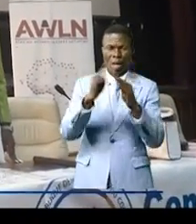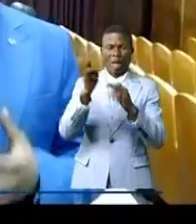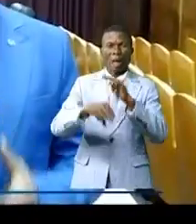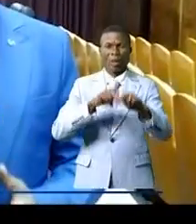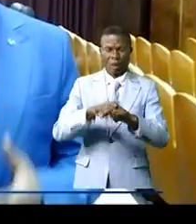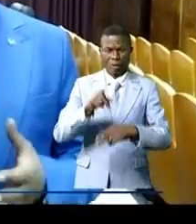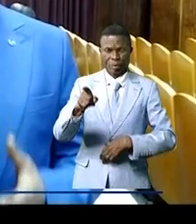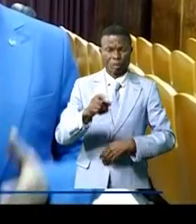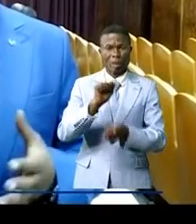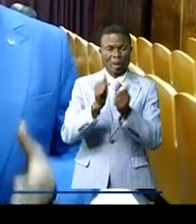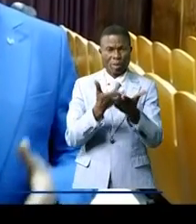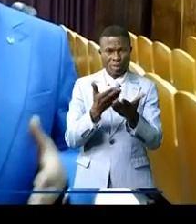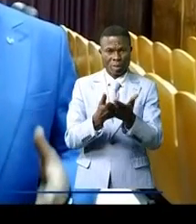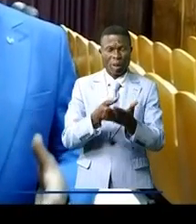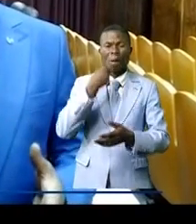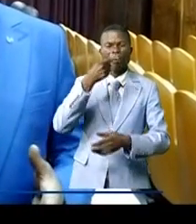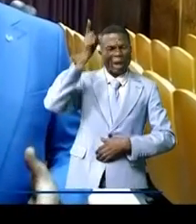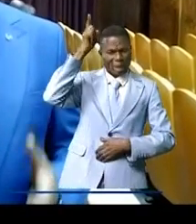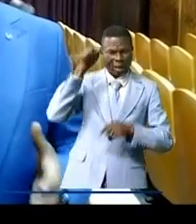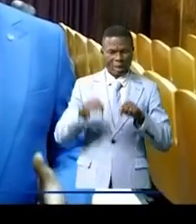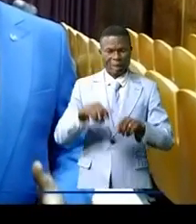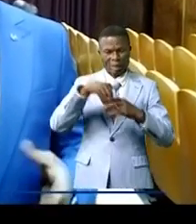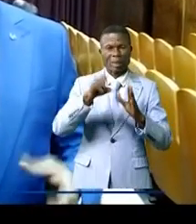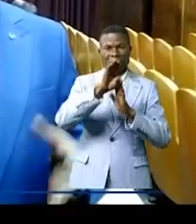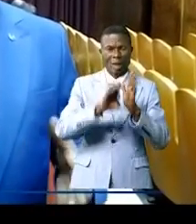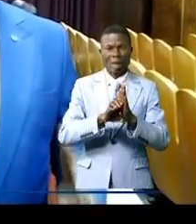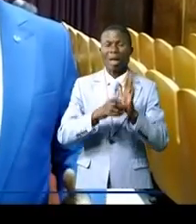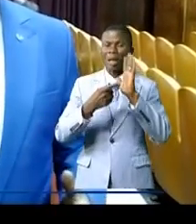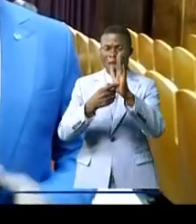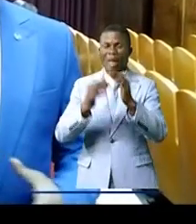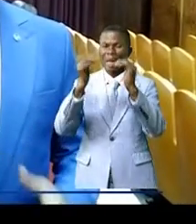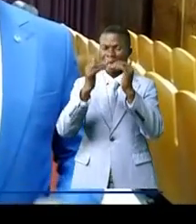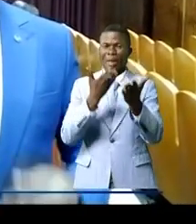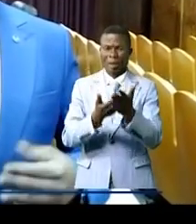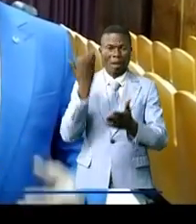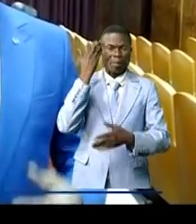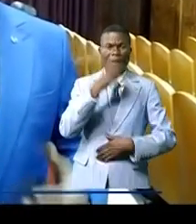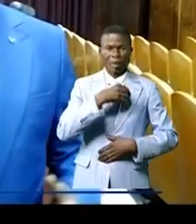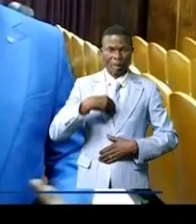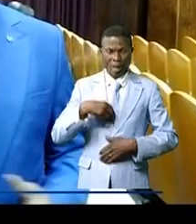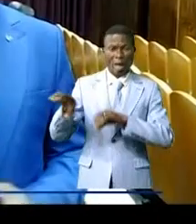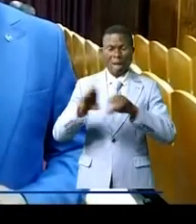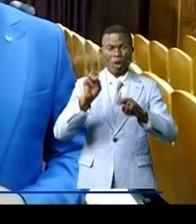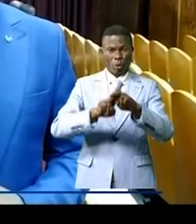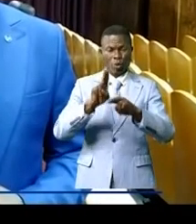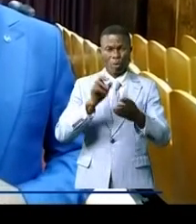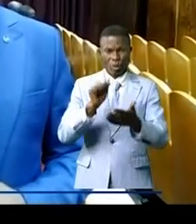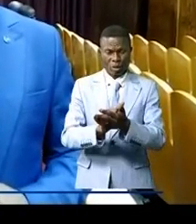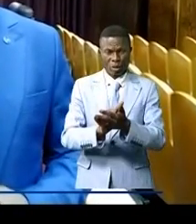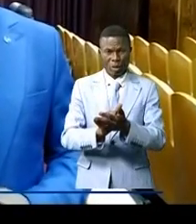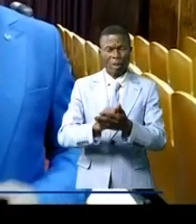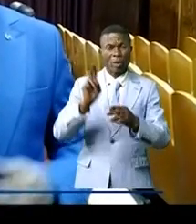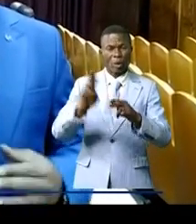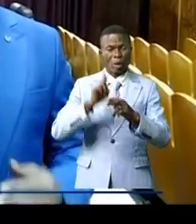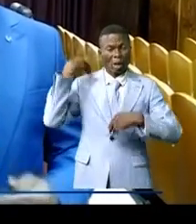nationale. Cette question a déjà été tranchée par la Constitution qui demande qu'il y ait parité. Maintenant, la mise en œuvre de cette